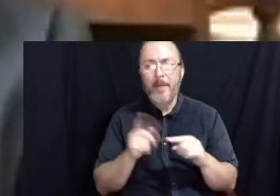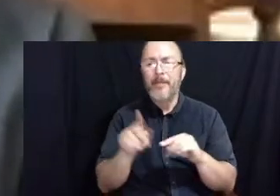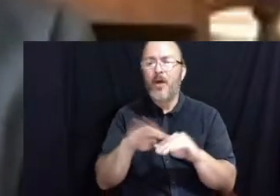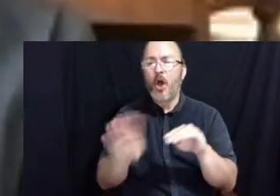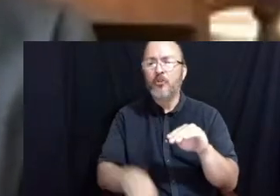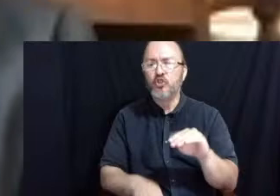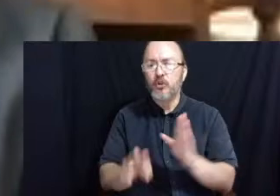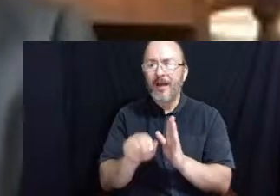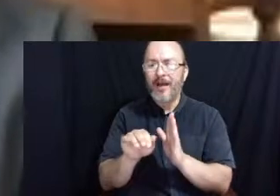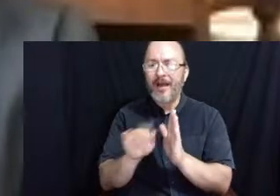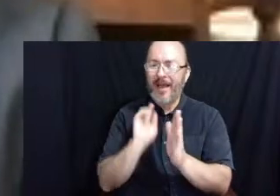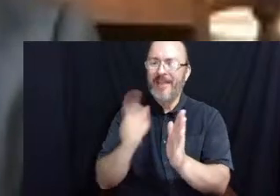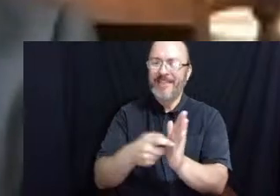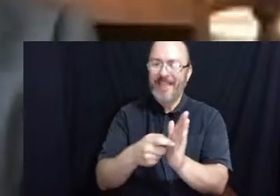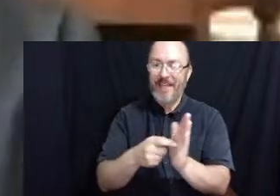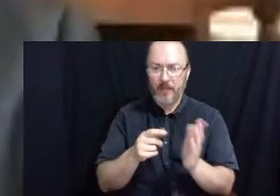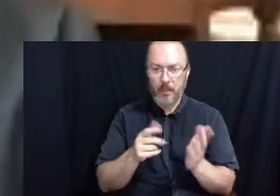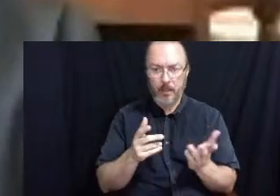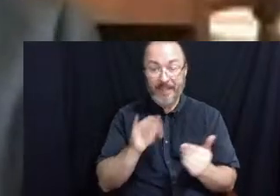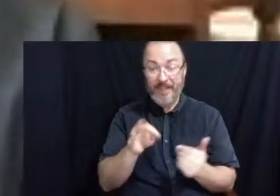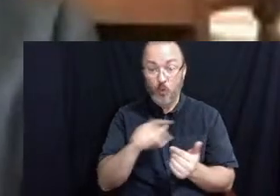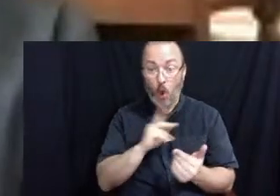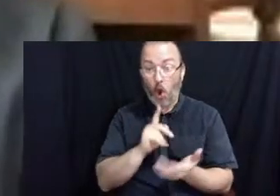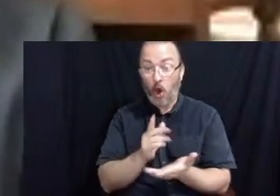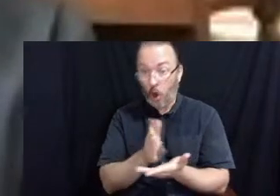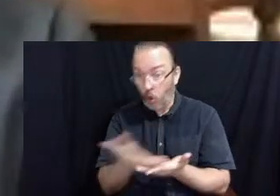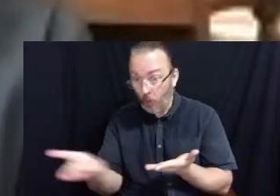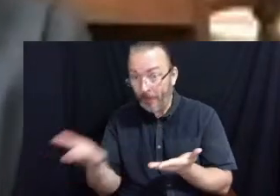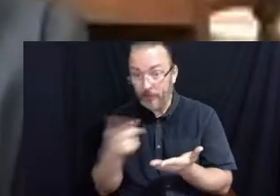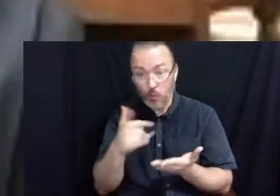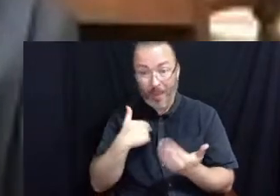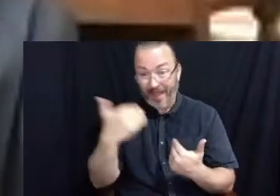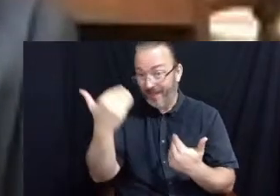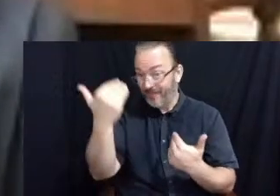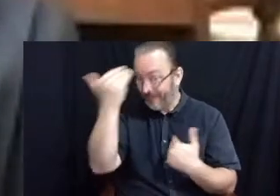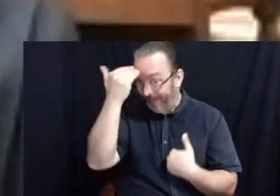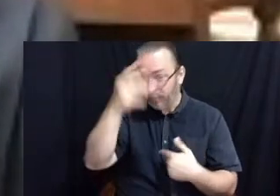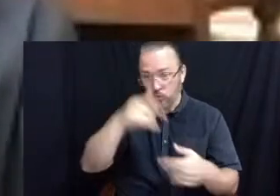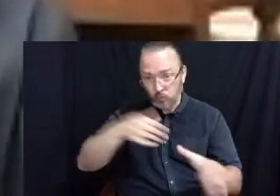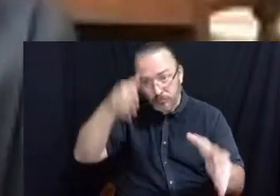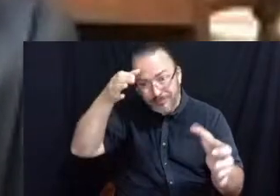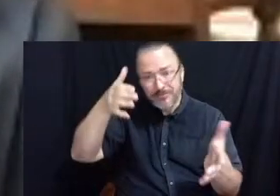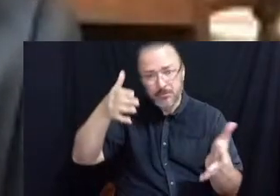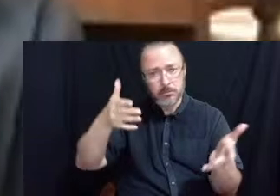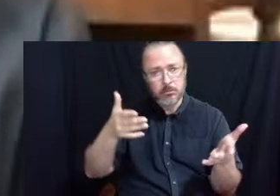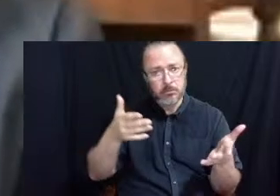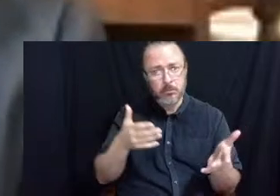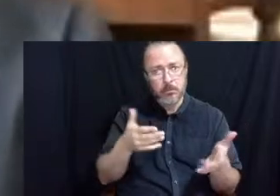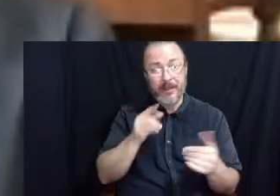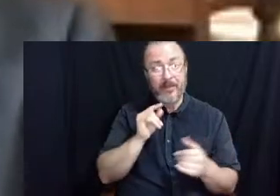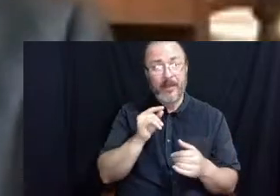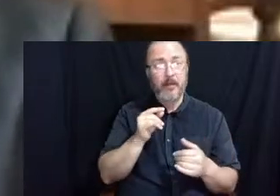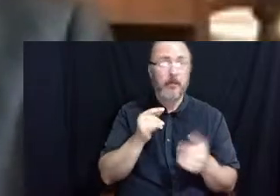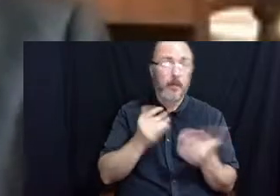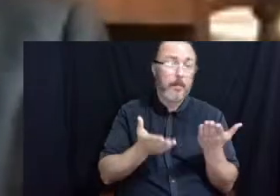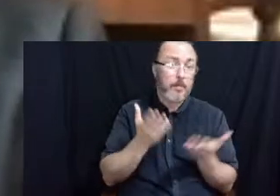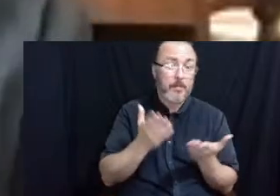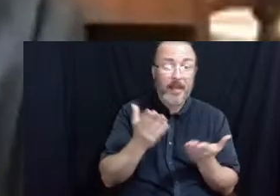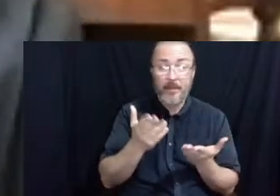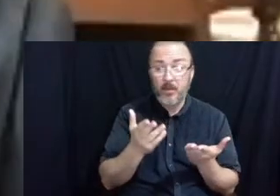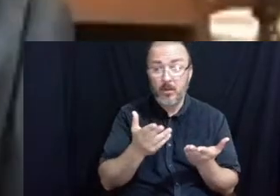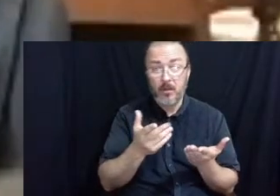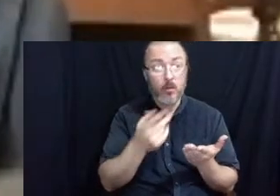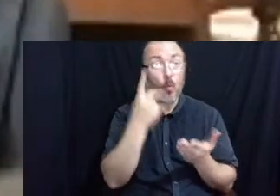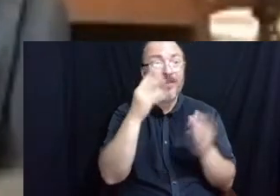qui ont des difficultés, mais on peut les repérer que si on a les connaissances voulues, pour se rendre compte que